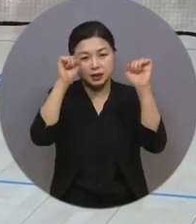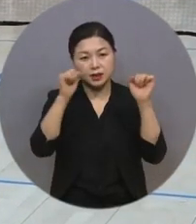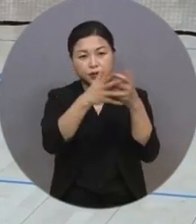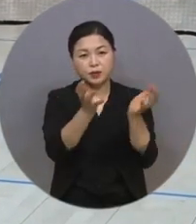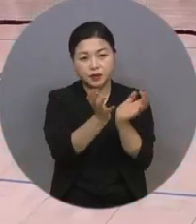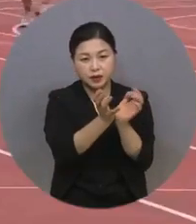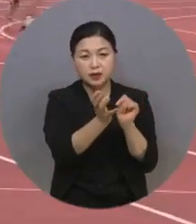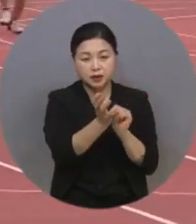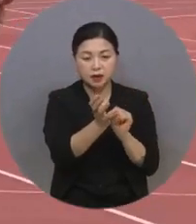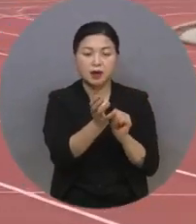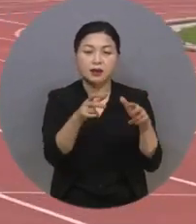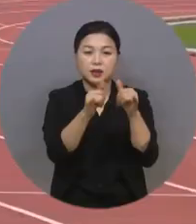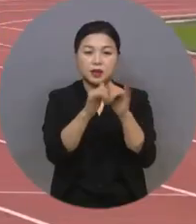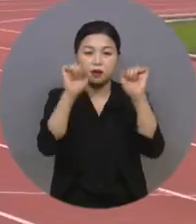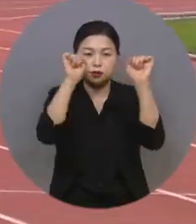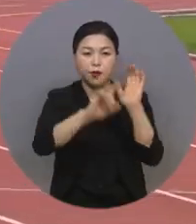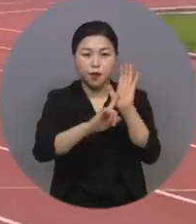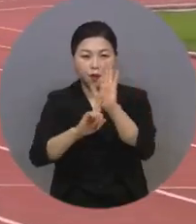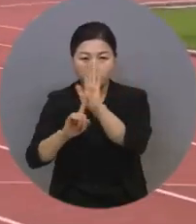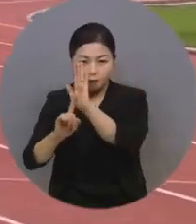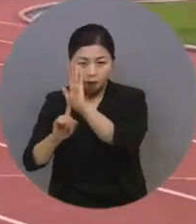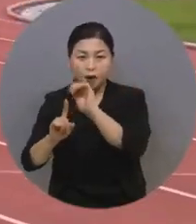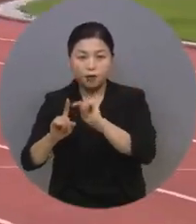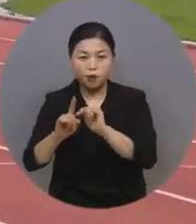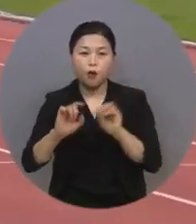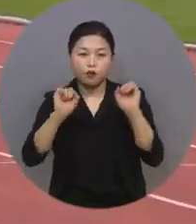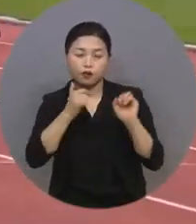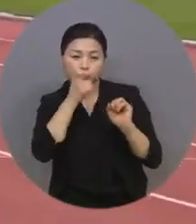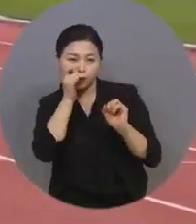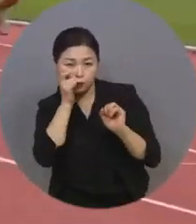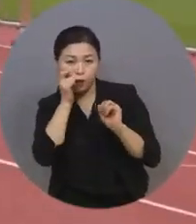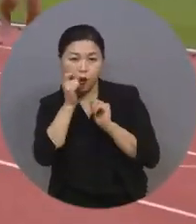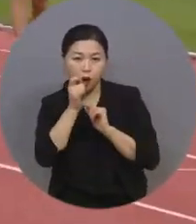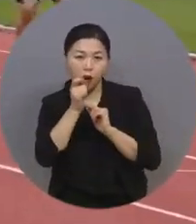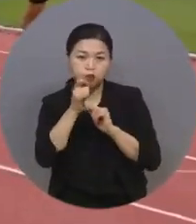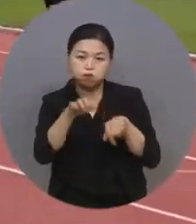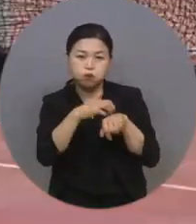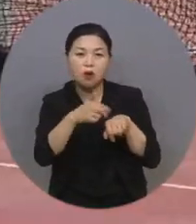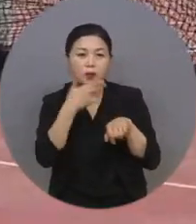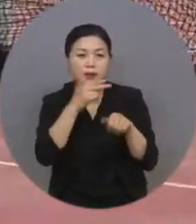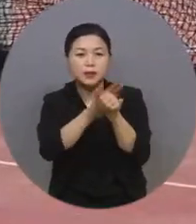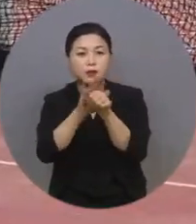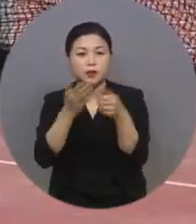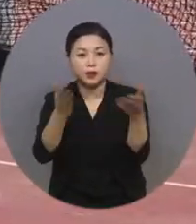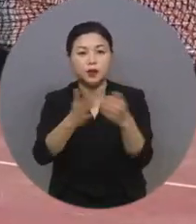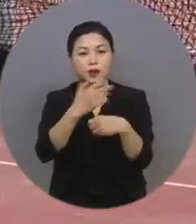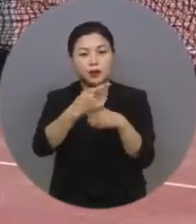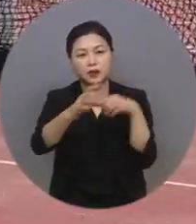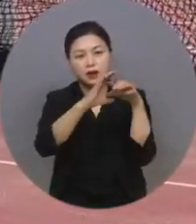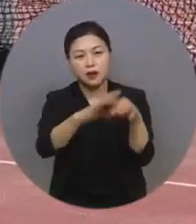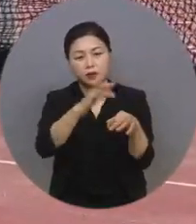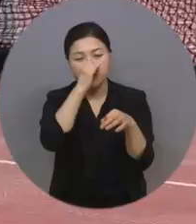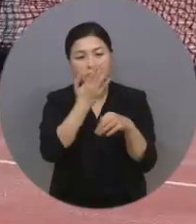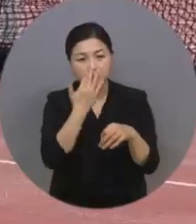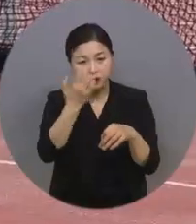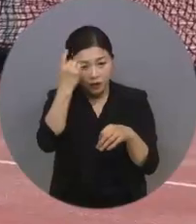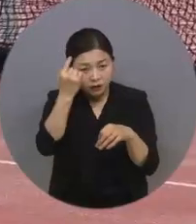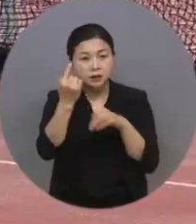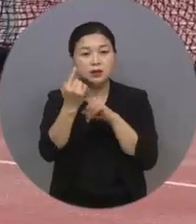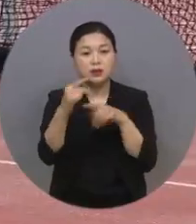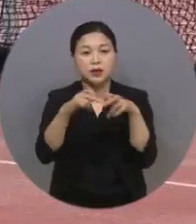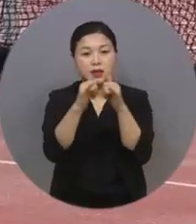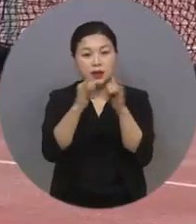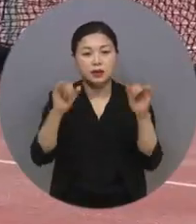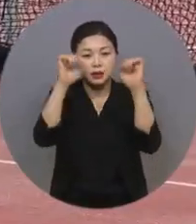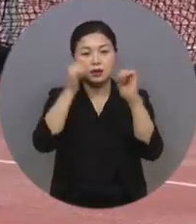스포츠를 더 알리고 장애인 체육인들의 운동에 부족함이 없도록 지원을 할 계획이라 밝혀 내년에도 이어질 순천시 장애인체육